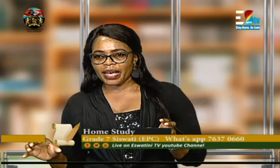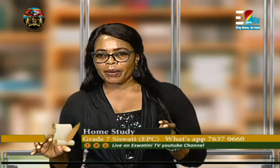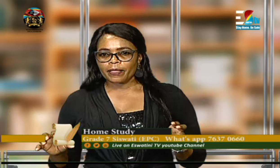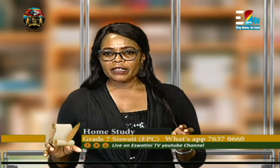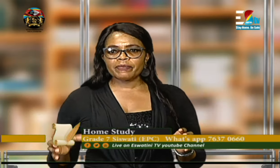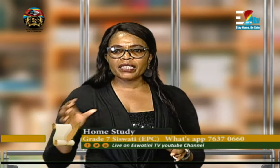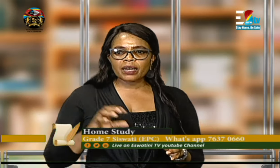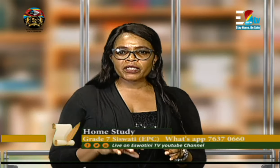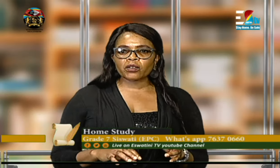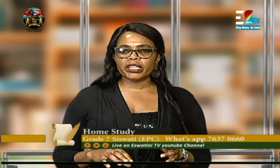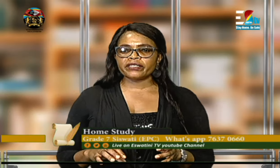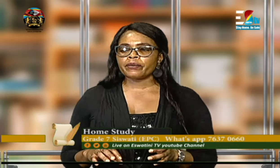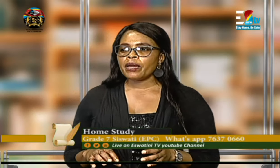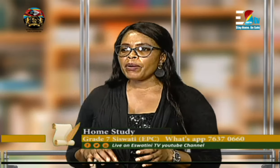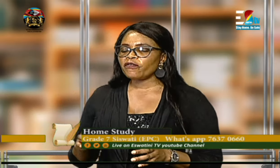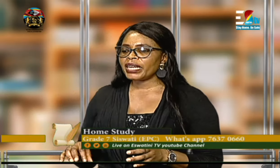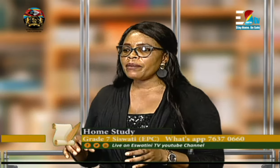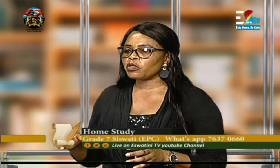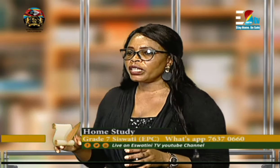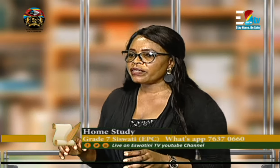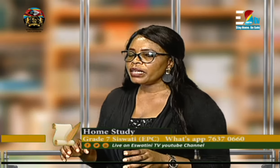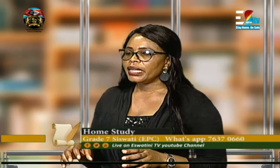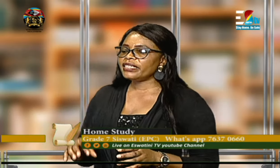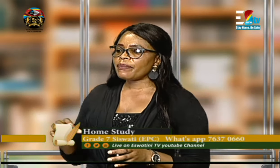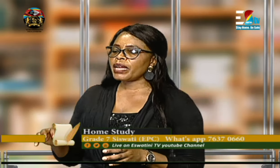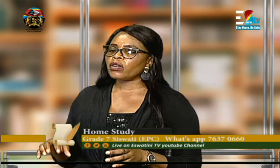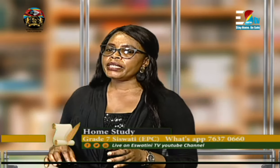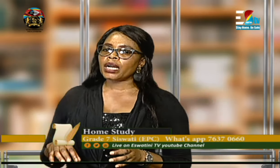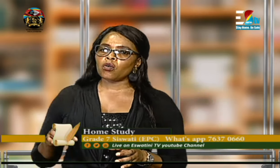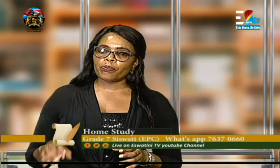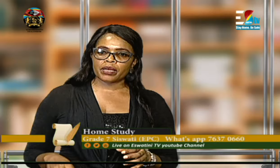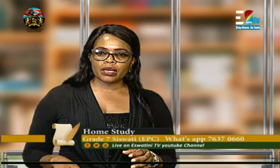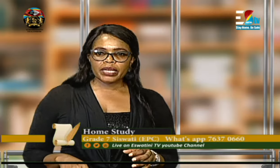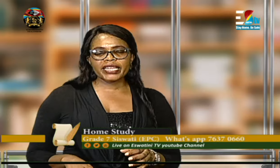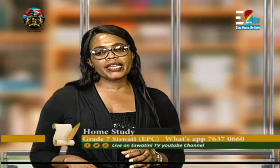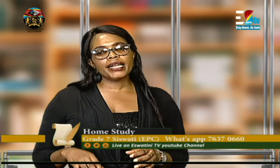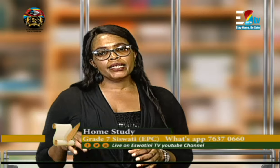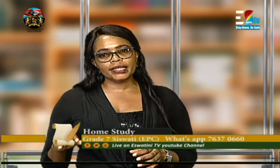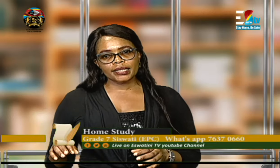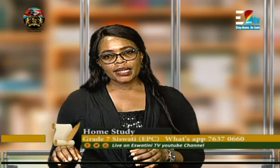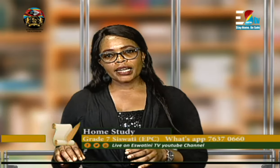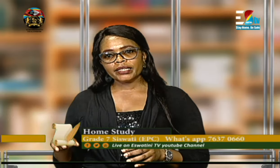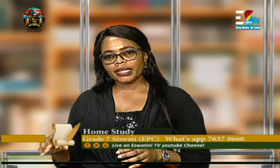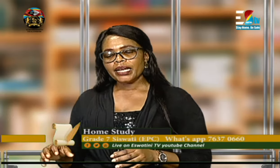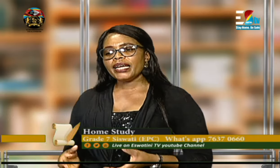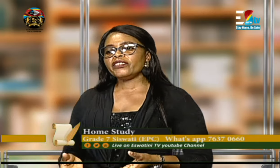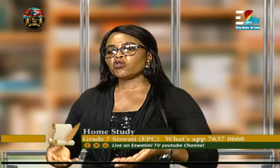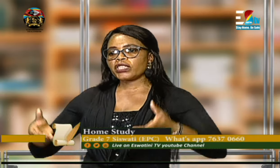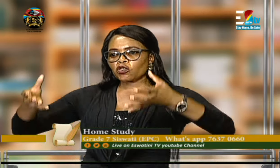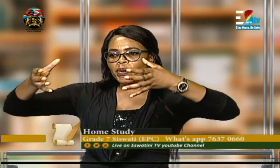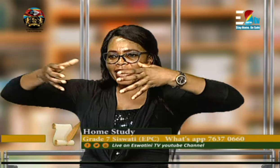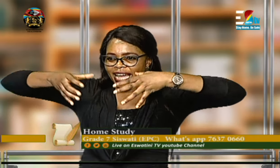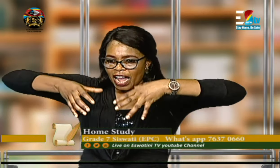kubunesibeka ndzaba sibeka ndzaba sakho lesiphendvula nembuto lethi lenzaba yakho yendeka kuphi yendeka nini kanjani